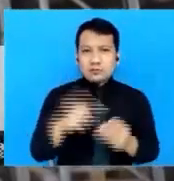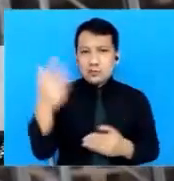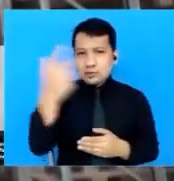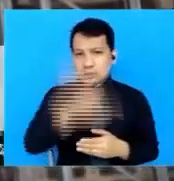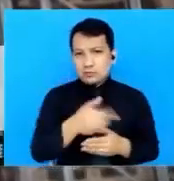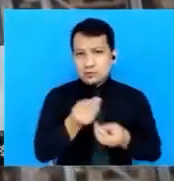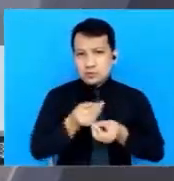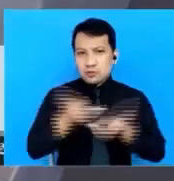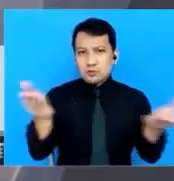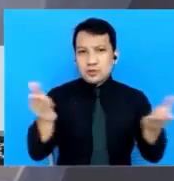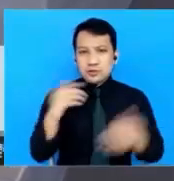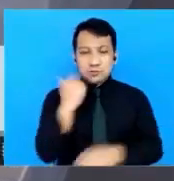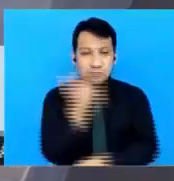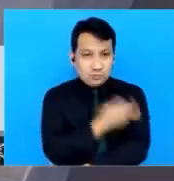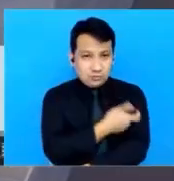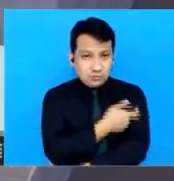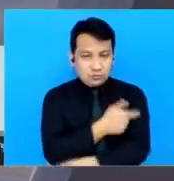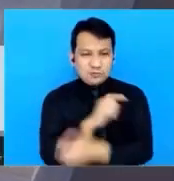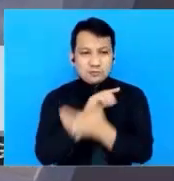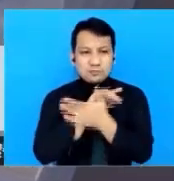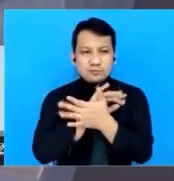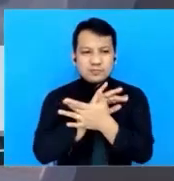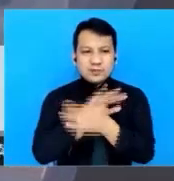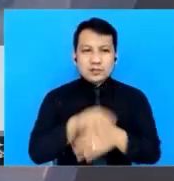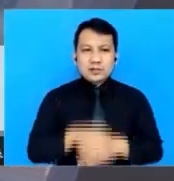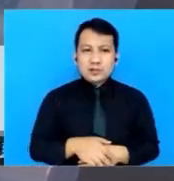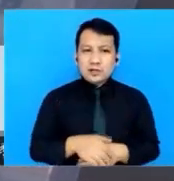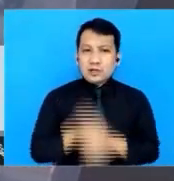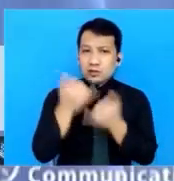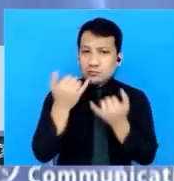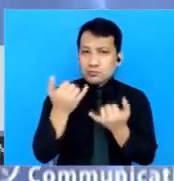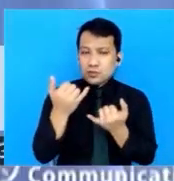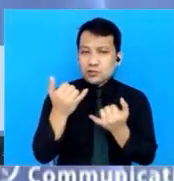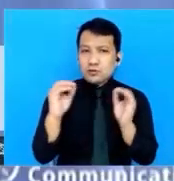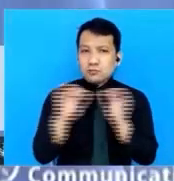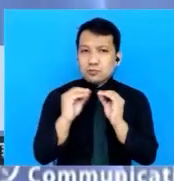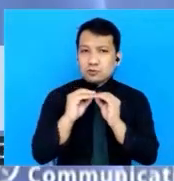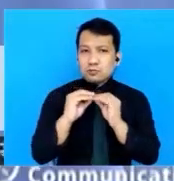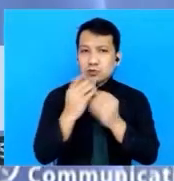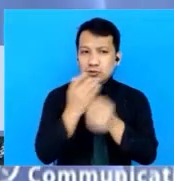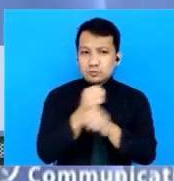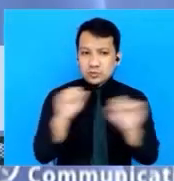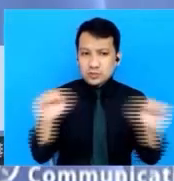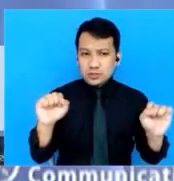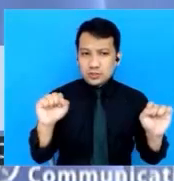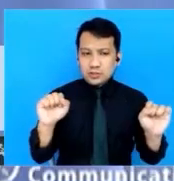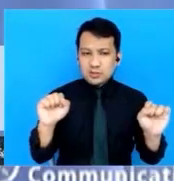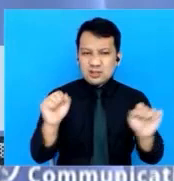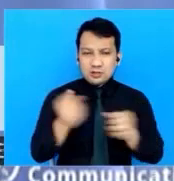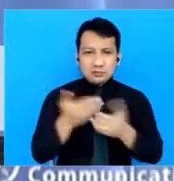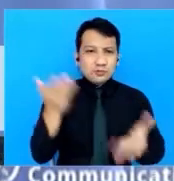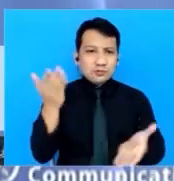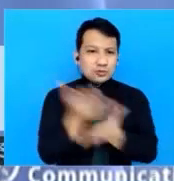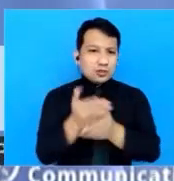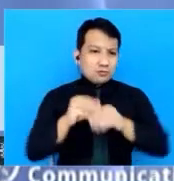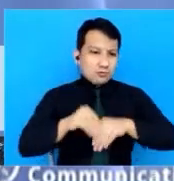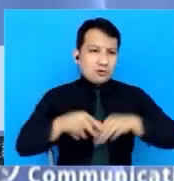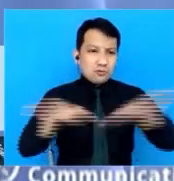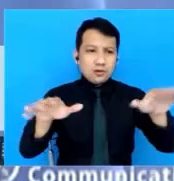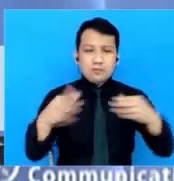ng bakuna kontra COVID. We need this to save more lives, break the cycle of variants, and